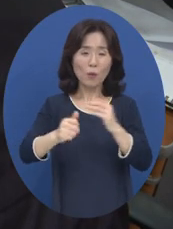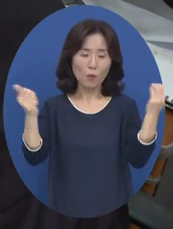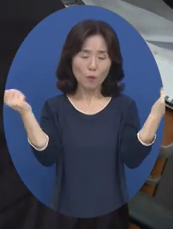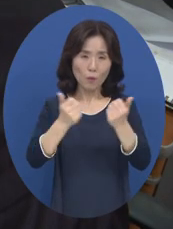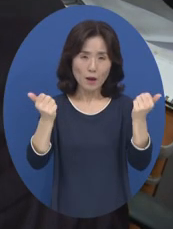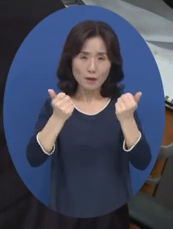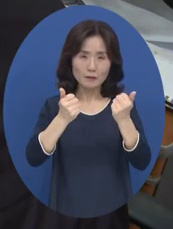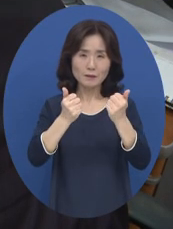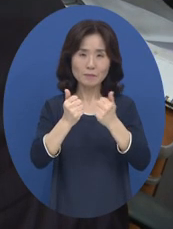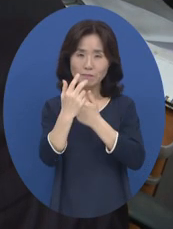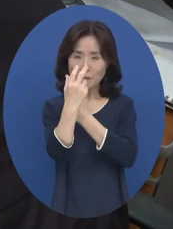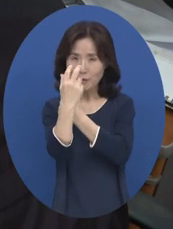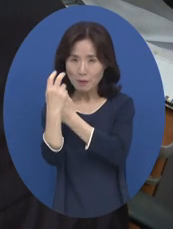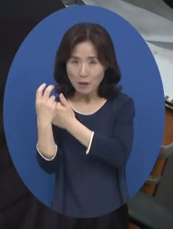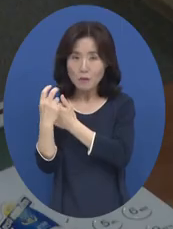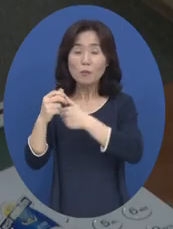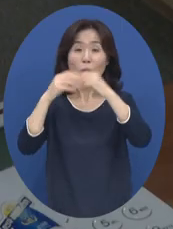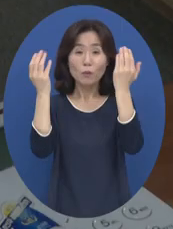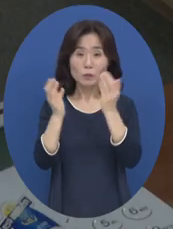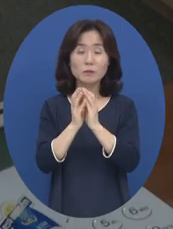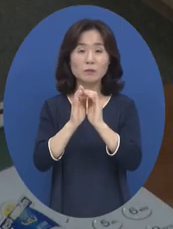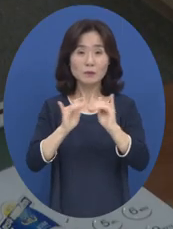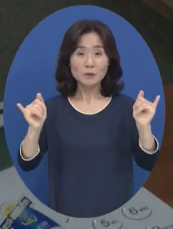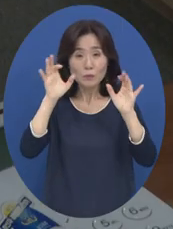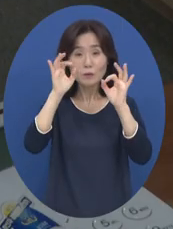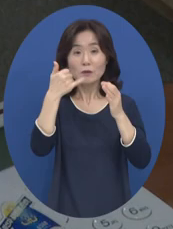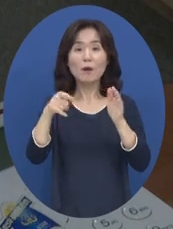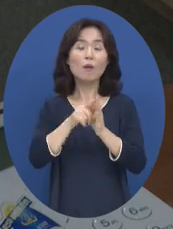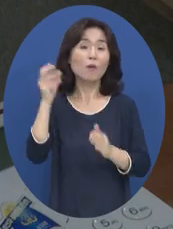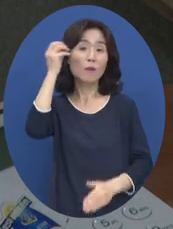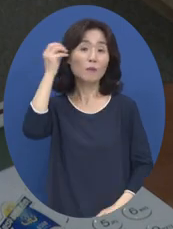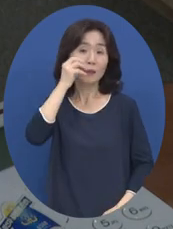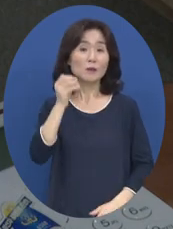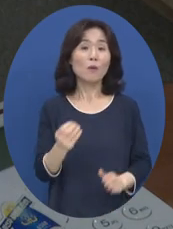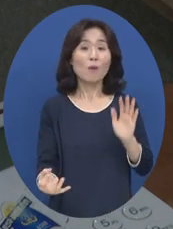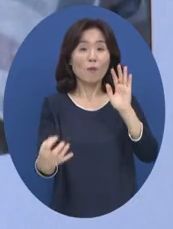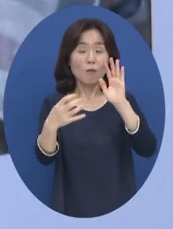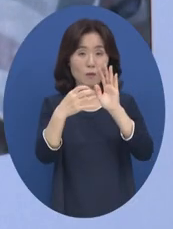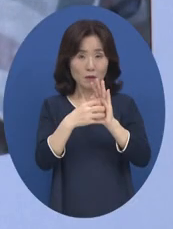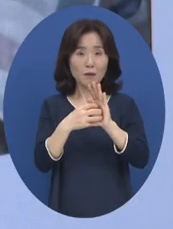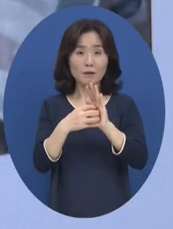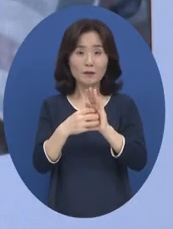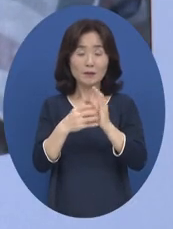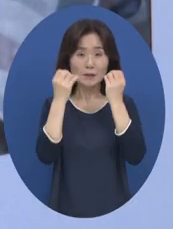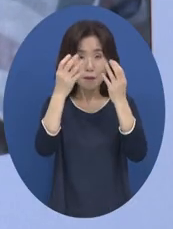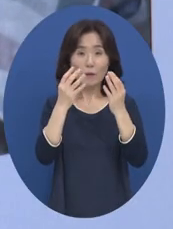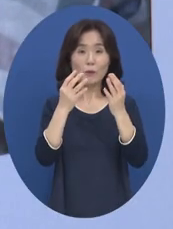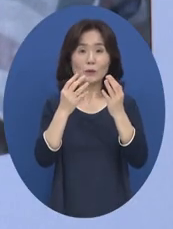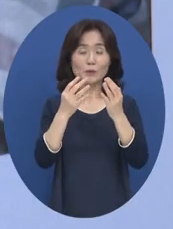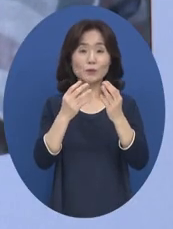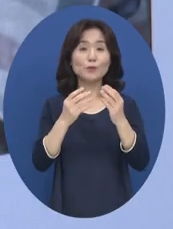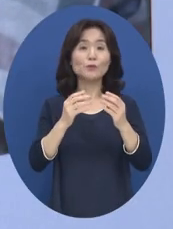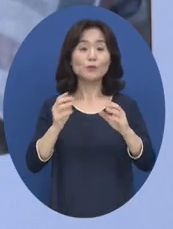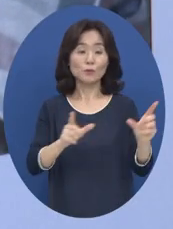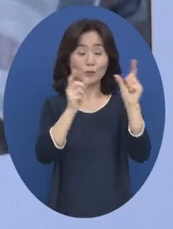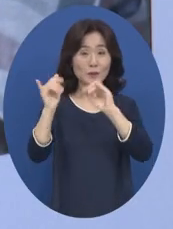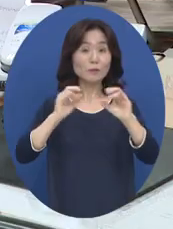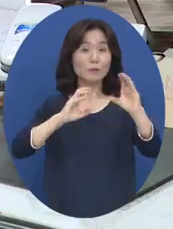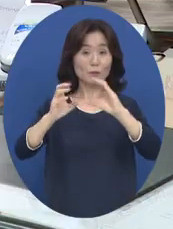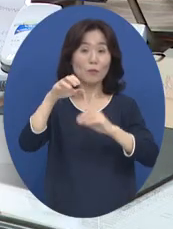직접 촬영해 모든 주민들이 볼수 있도록 홈페이지에 공개하는 방식을 택해 새로운 주민 소통 창구를